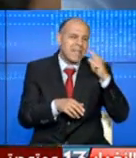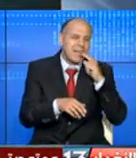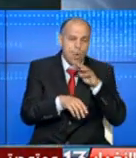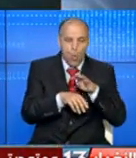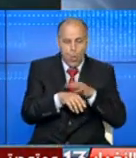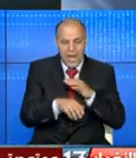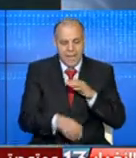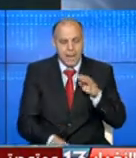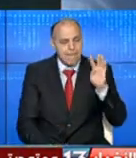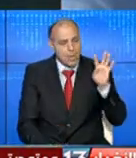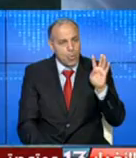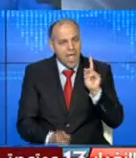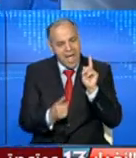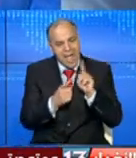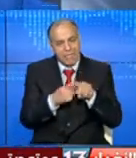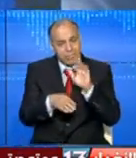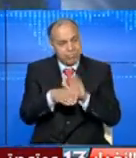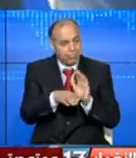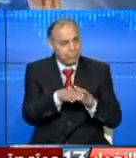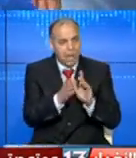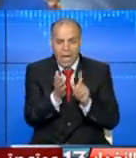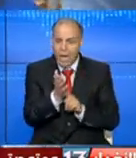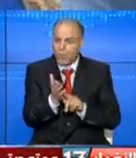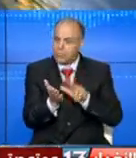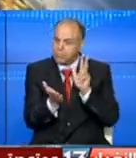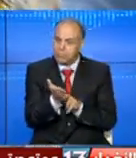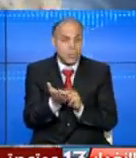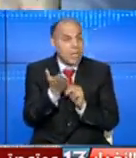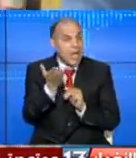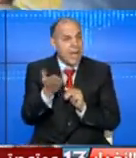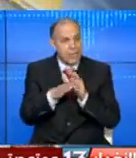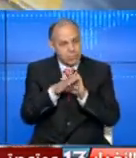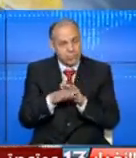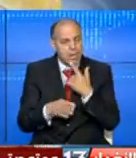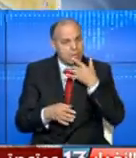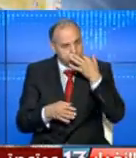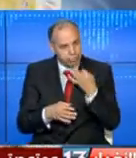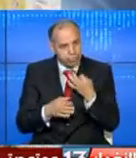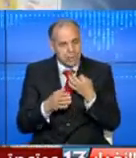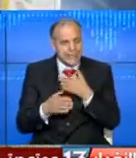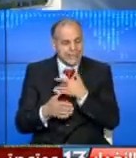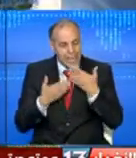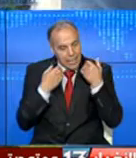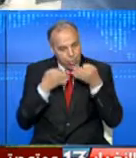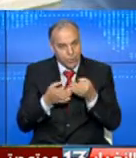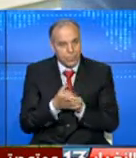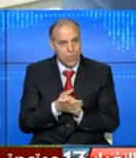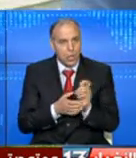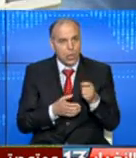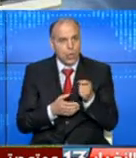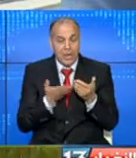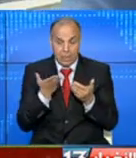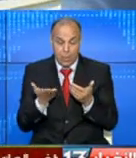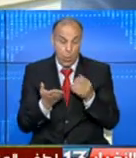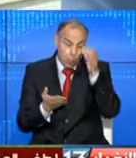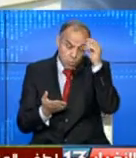ولاية منوبة بهدف مزيد التوعية بتطبيق الإجراءات الوقائية والالتزام بالبروتوكول الصحي. طبعا الوضعية اللي تمر